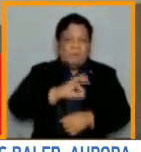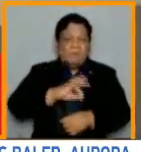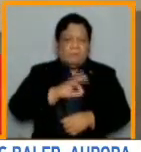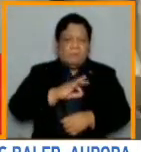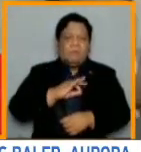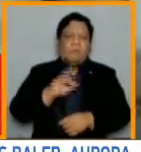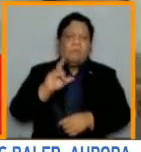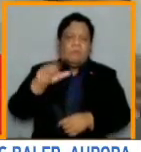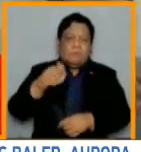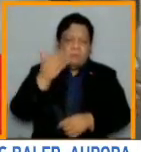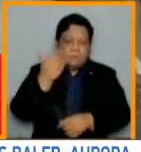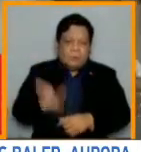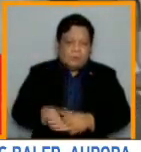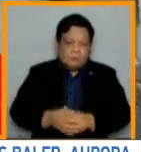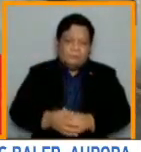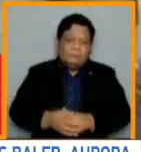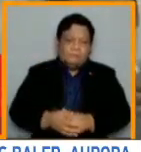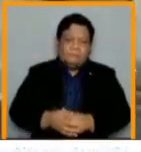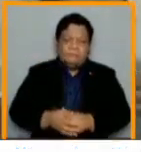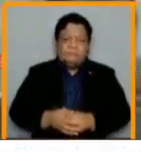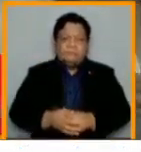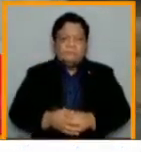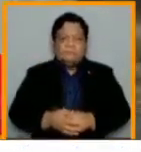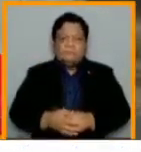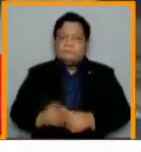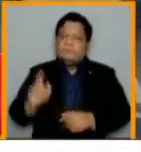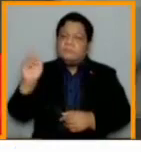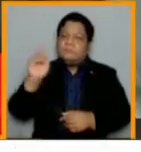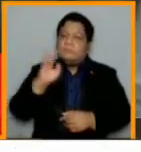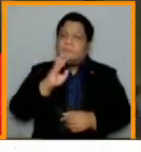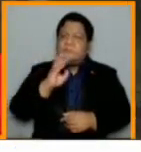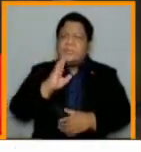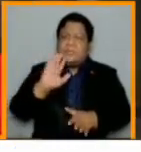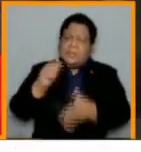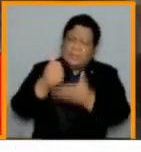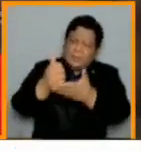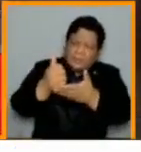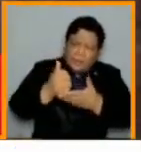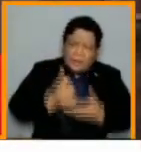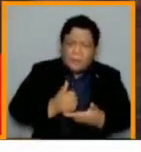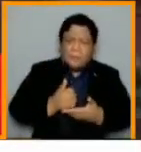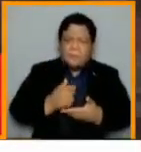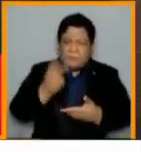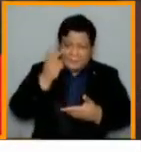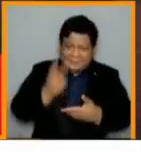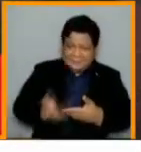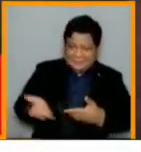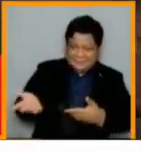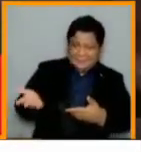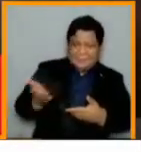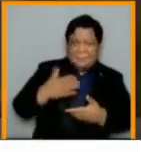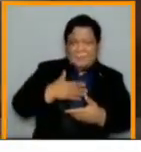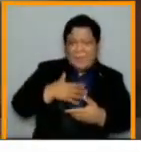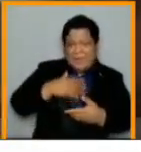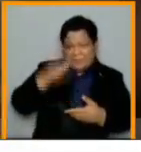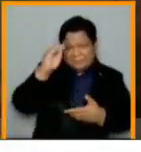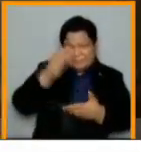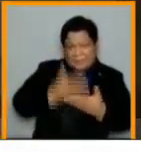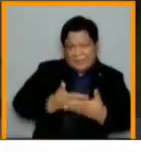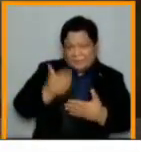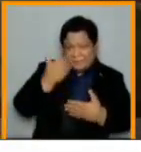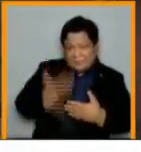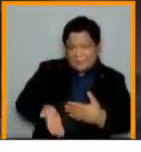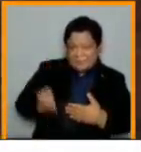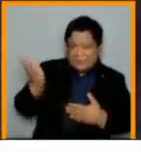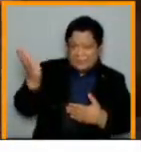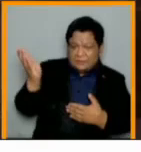kanya. Tulungan nyo kami. Ito, nakita nyo, patay na yung asawa ko na hindi lang niya natikman yung dapat para